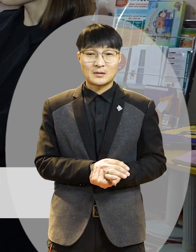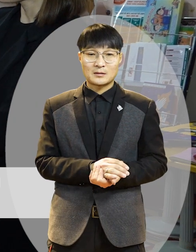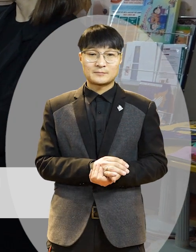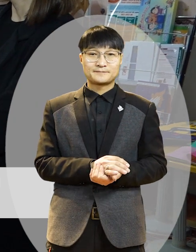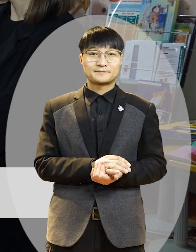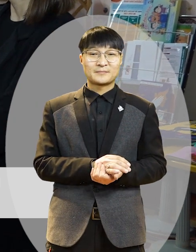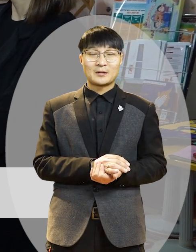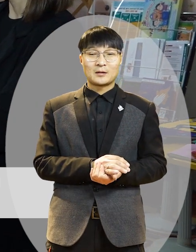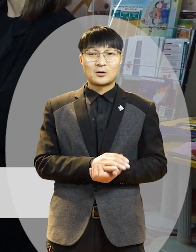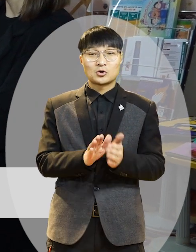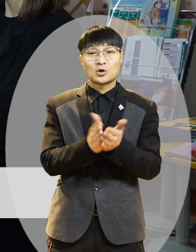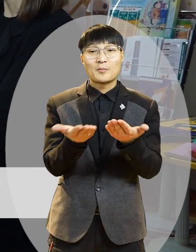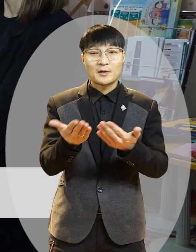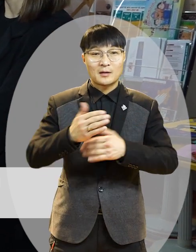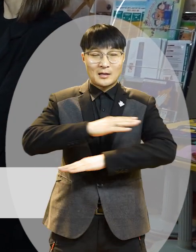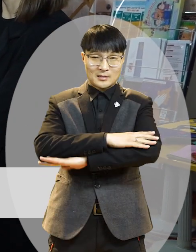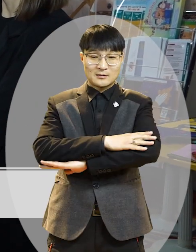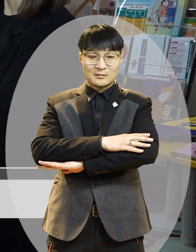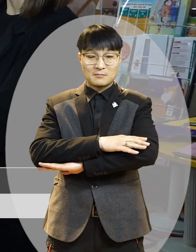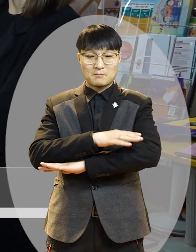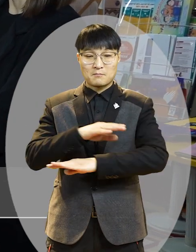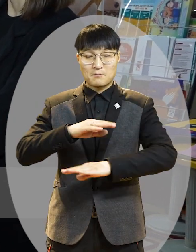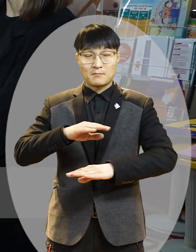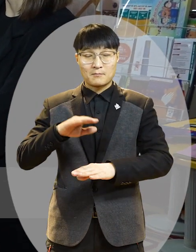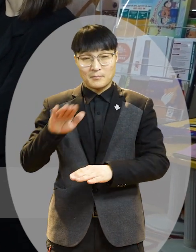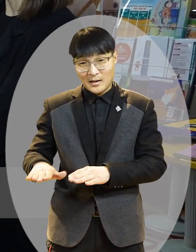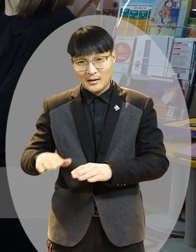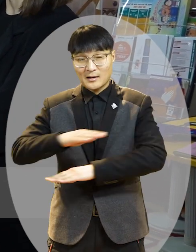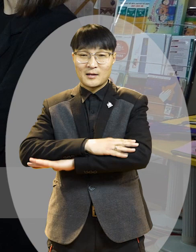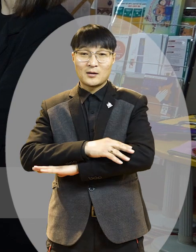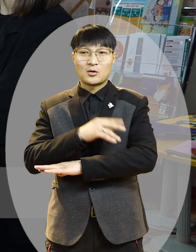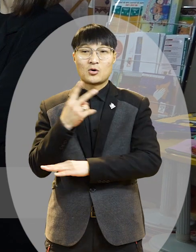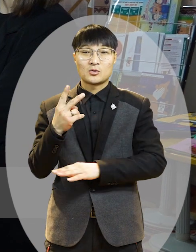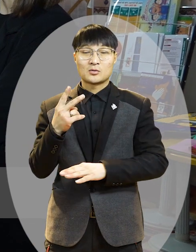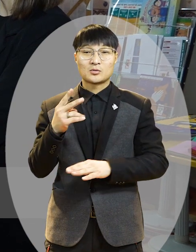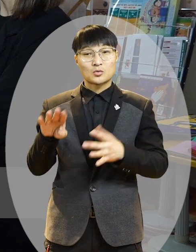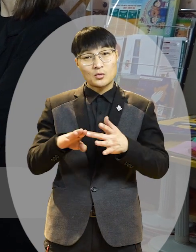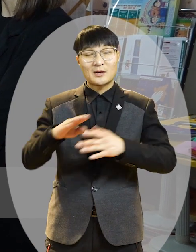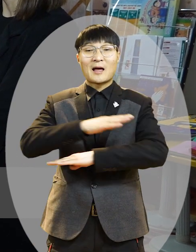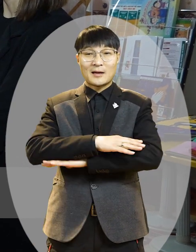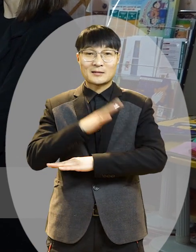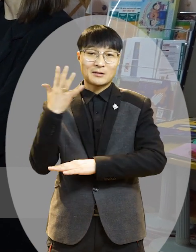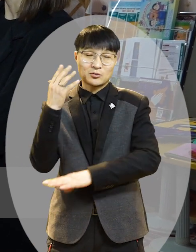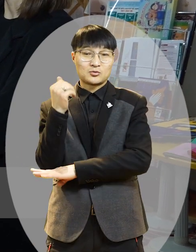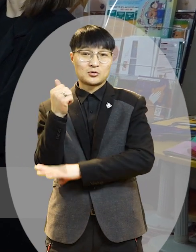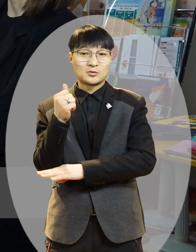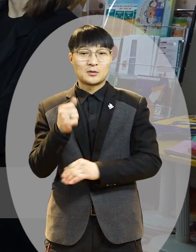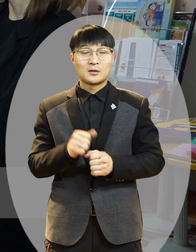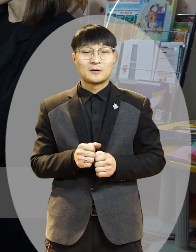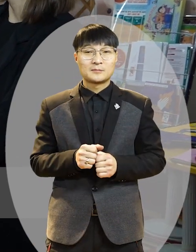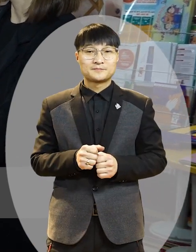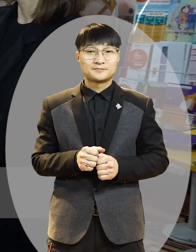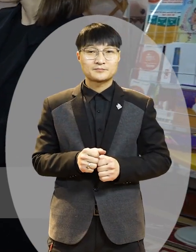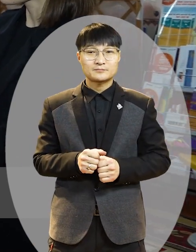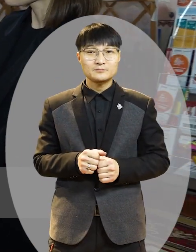номын өргөндөө болохоор ингээ бага анги нэгд өдрөхэд ингээ дундаа 2 дахь өдөр ингээ явдаг бол буцаад нэг 5 дахь өдөр нь бага анги нь бас ажлын